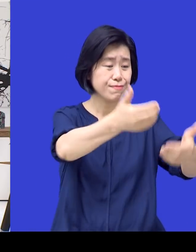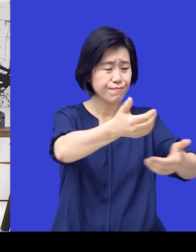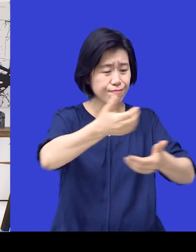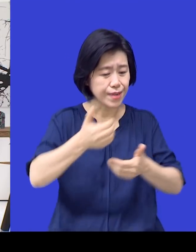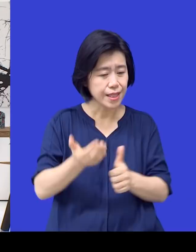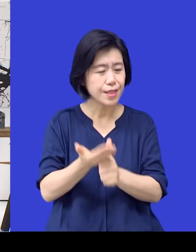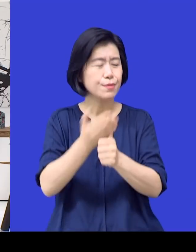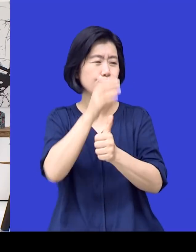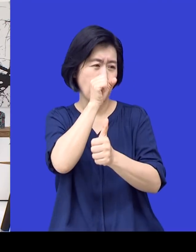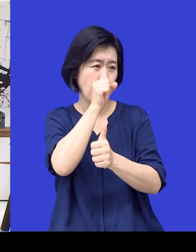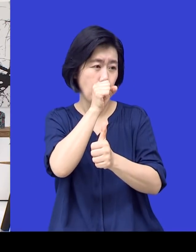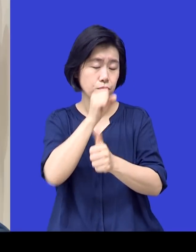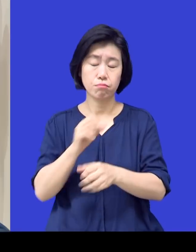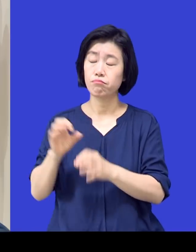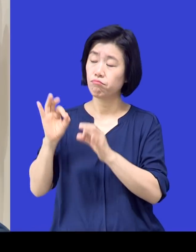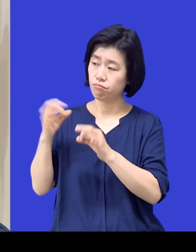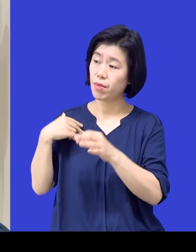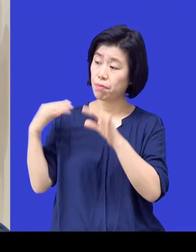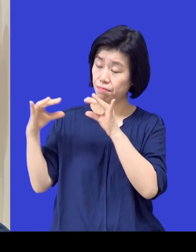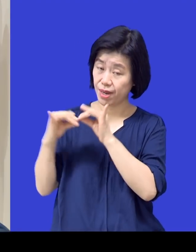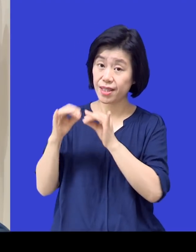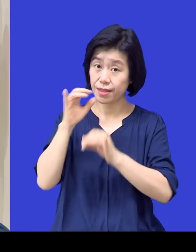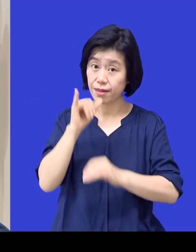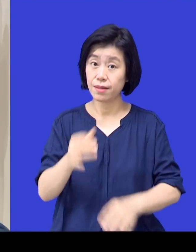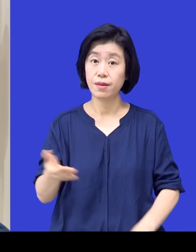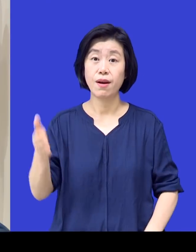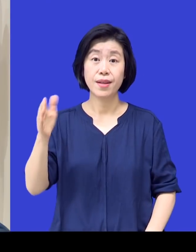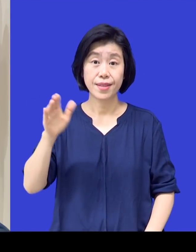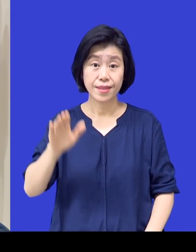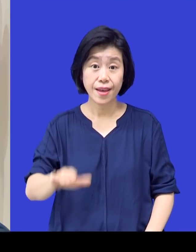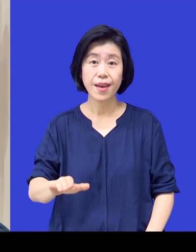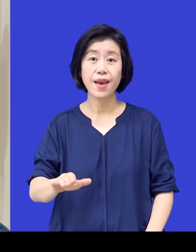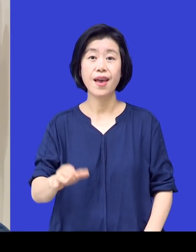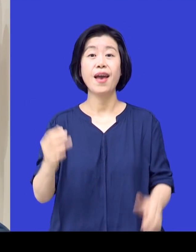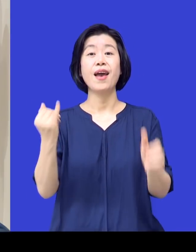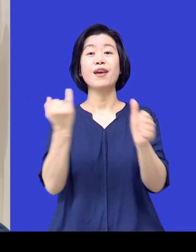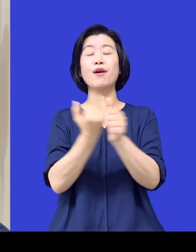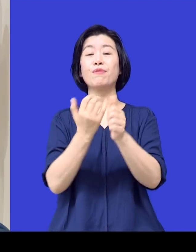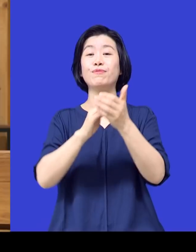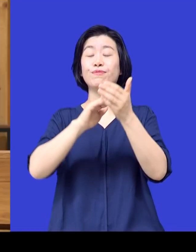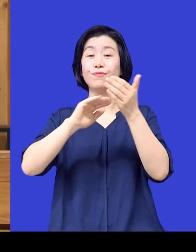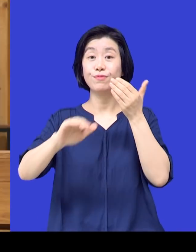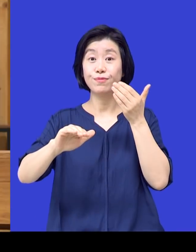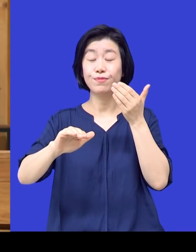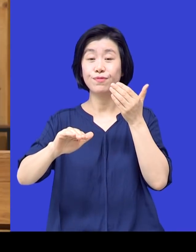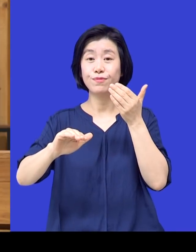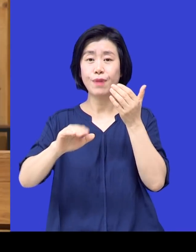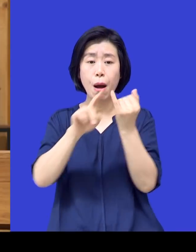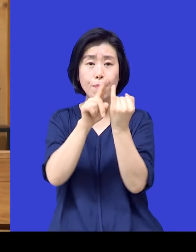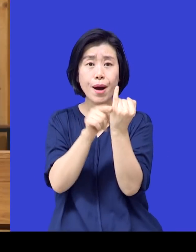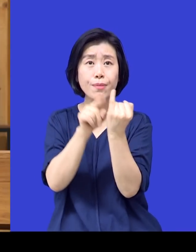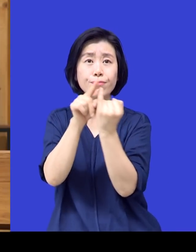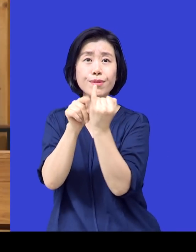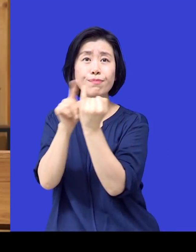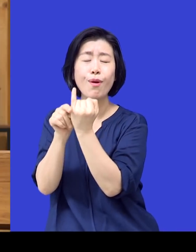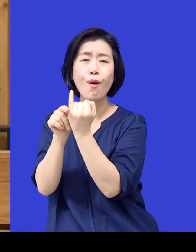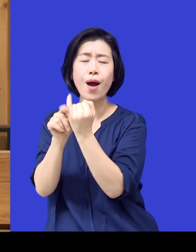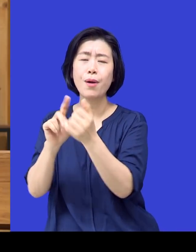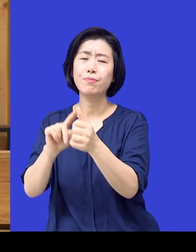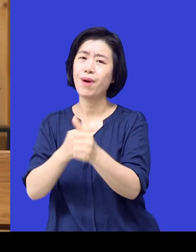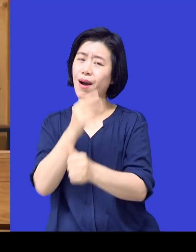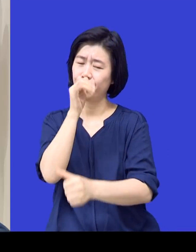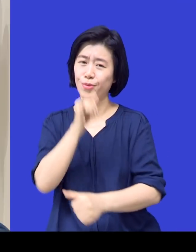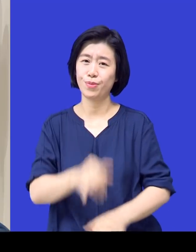난 괜찮다 그랬어요. 예. 근데 이제 아이가 생겼어요. 생긴 거예요. 네, 네. 저희가 너무 놀랄 정도로.